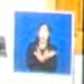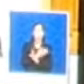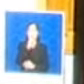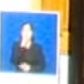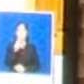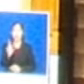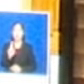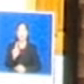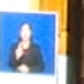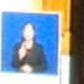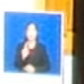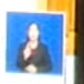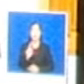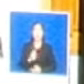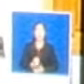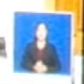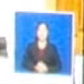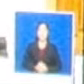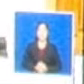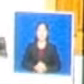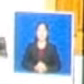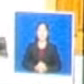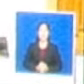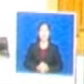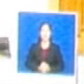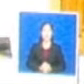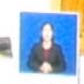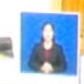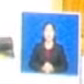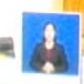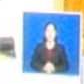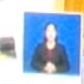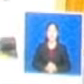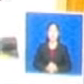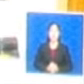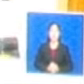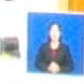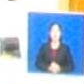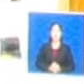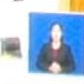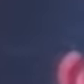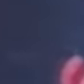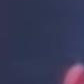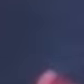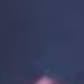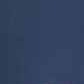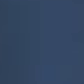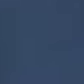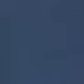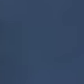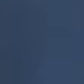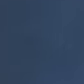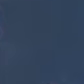ขณะนี้ประเด็นนักการเมืองหญิงกลับมาถูกพูดถึงอีกครั้งและถ้าหากโฟกัสกันไปที่สาวๆในวงการการเมืองที่ถูกจับตานั้นแน่น